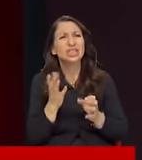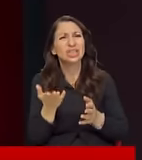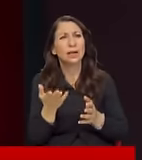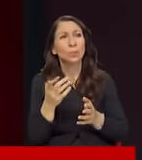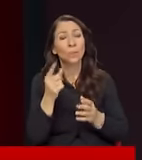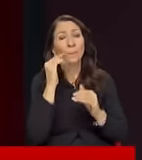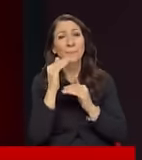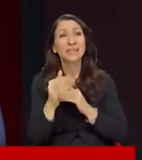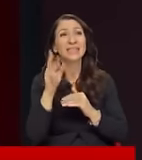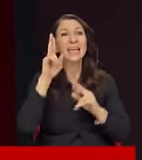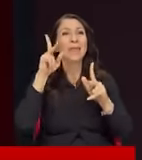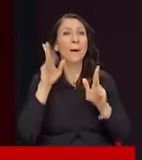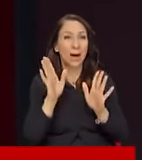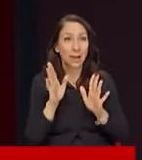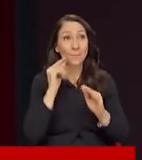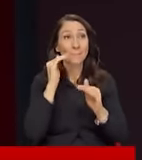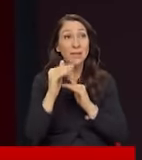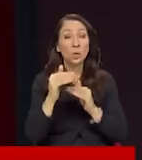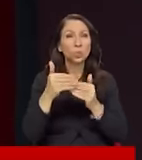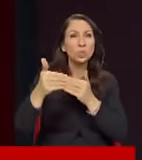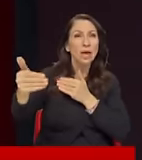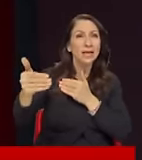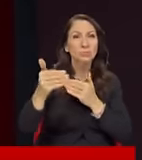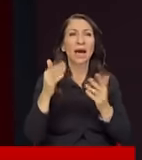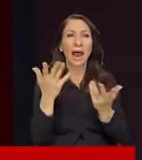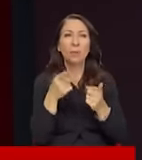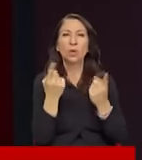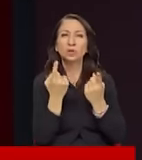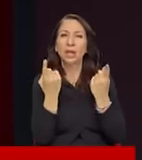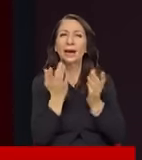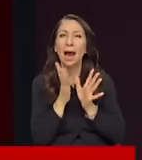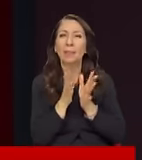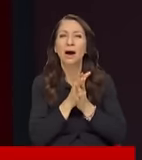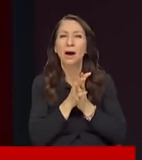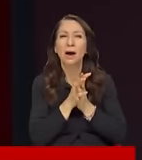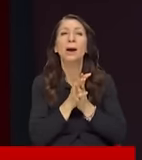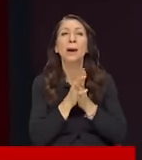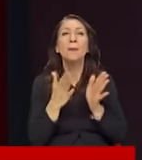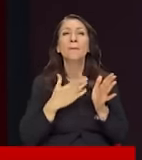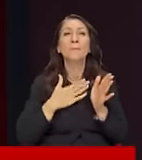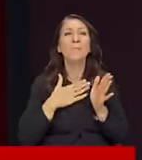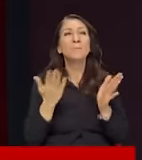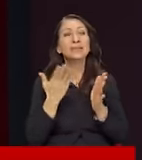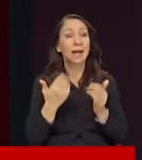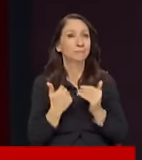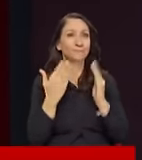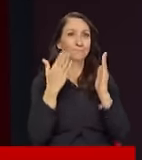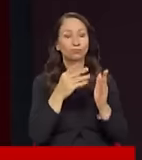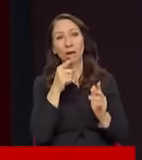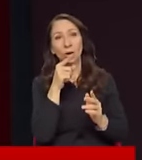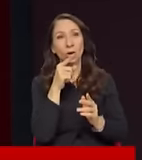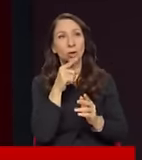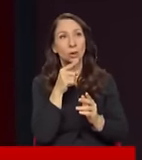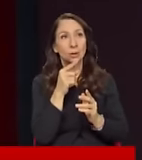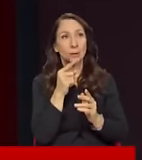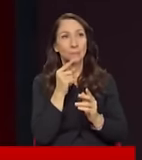Yani bu milletini tanımamak, milletinden uzaklaşmak herhalde böyle olsa gerek. Ben mesela gidiyorum ve bunları bir